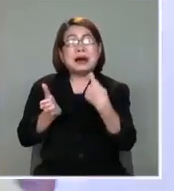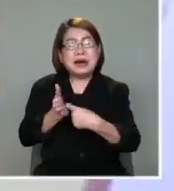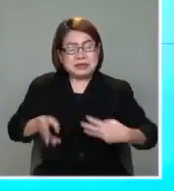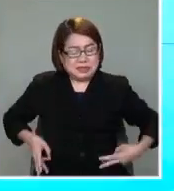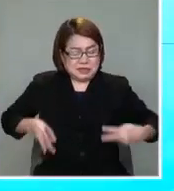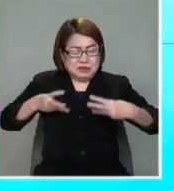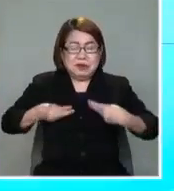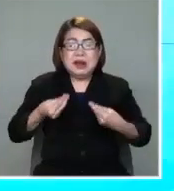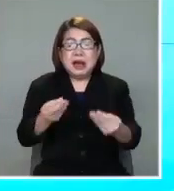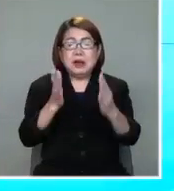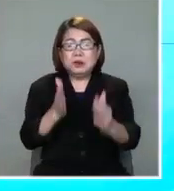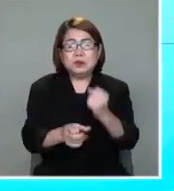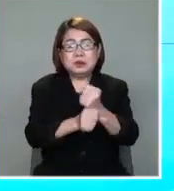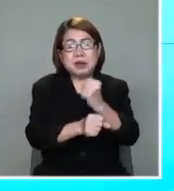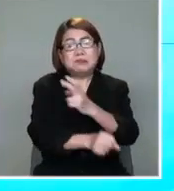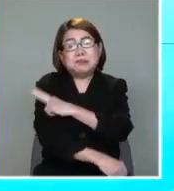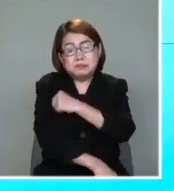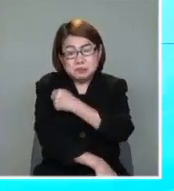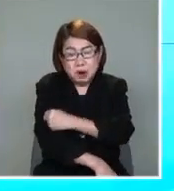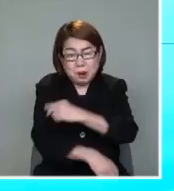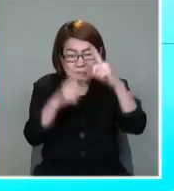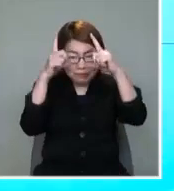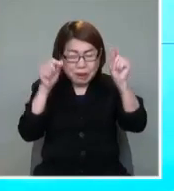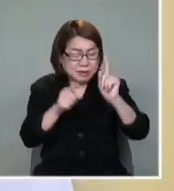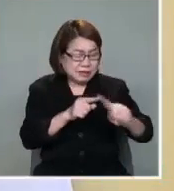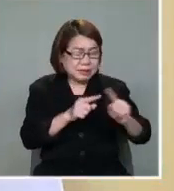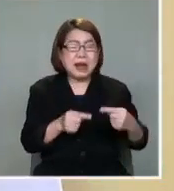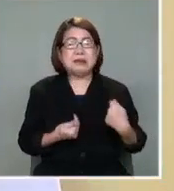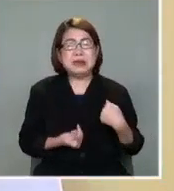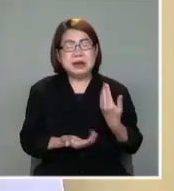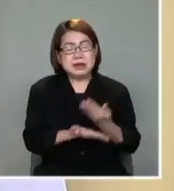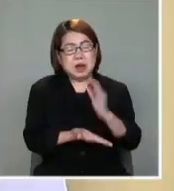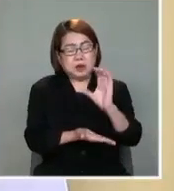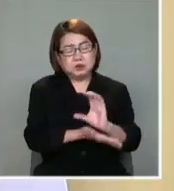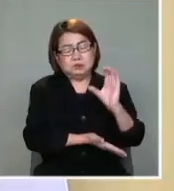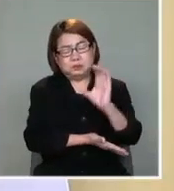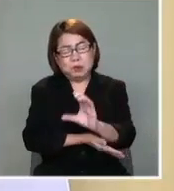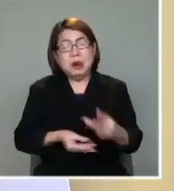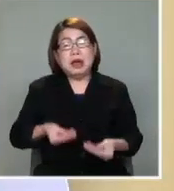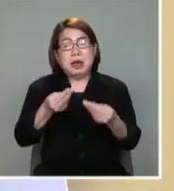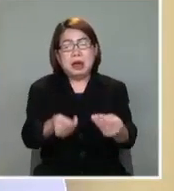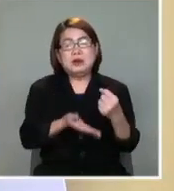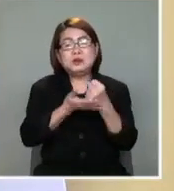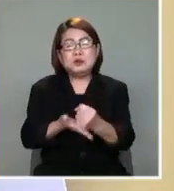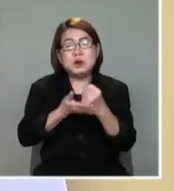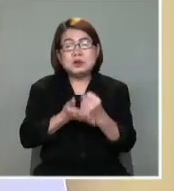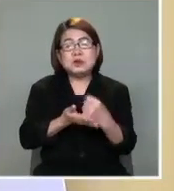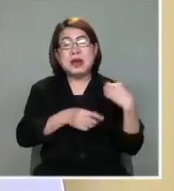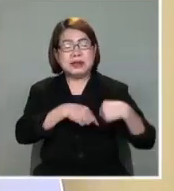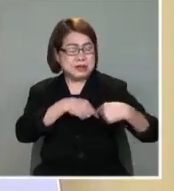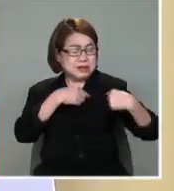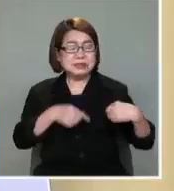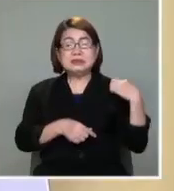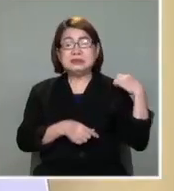ากรทางการแพทย์และสาธารณสุขพร้อมกับมอบกองทุนสนับสนุนและเยียวยาให้กับอสม.ค่ะก็มีทางด้านของนายอนุทินช